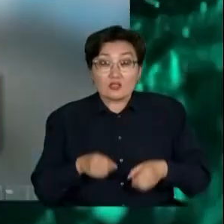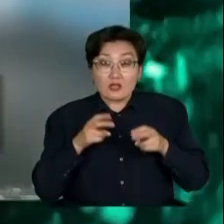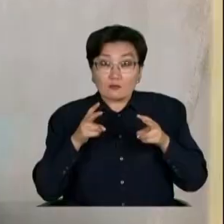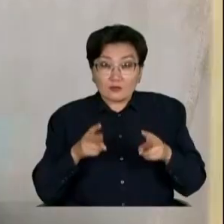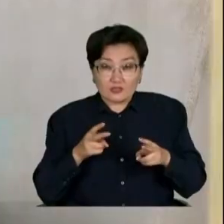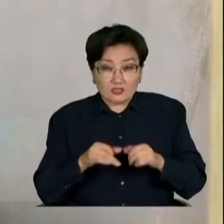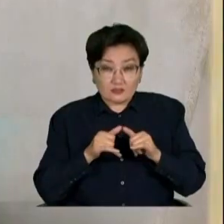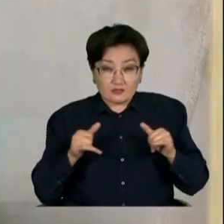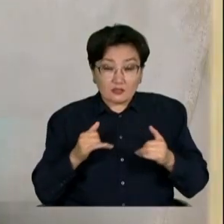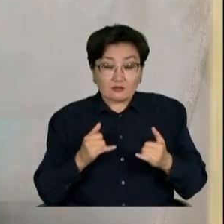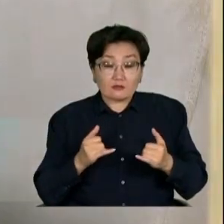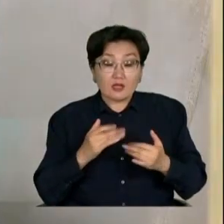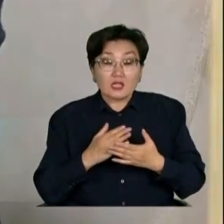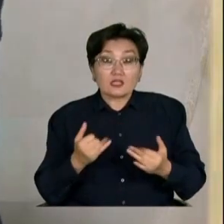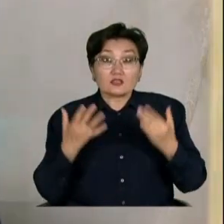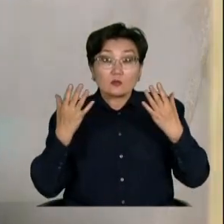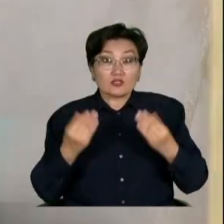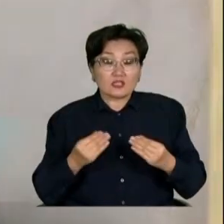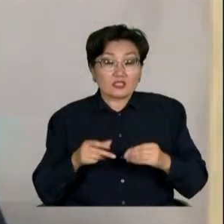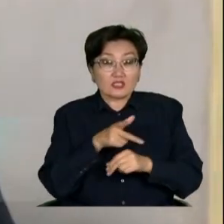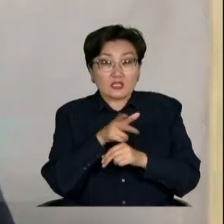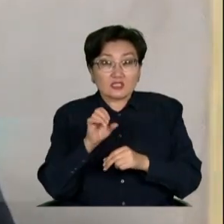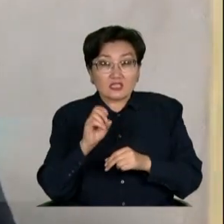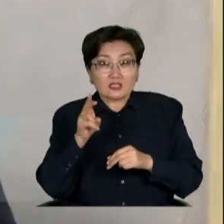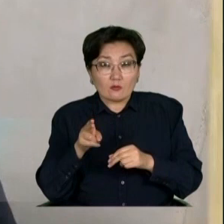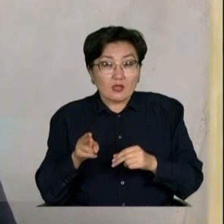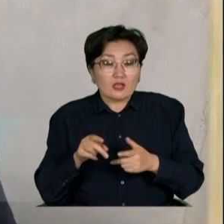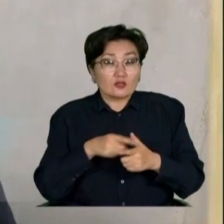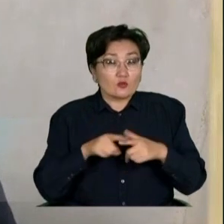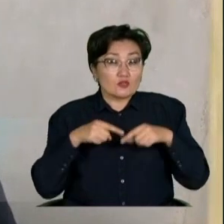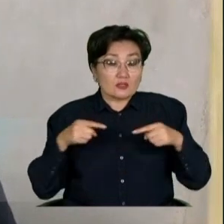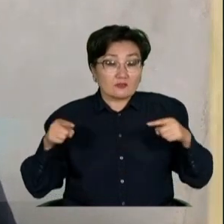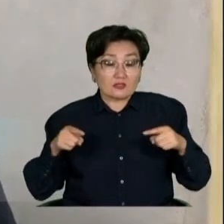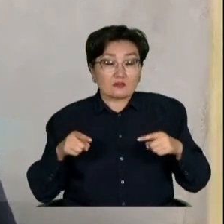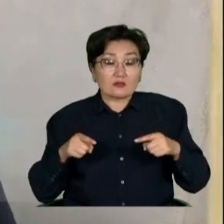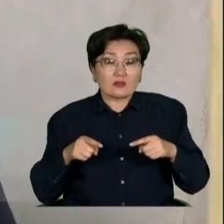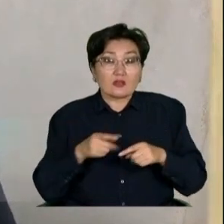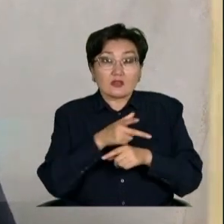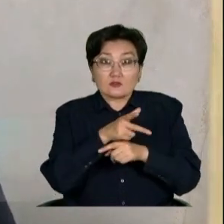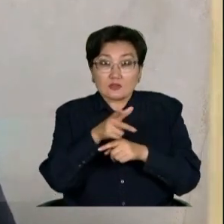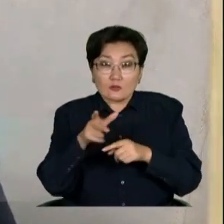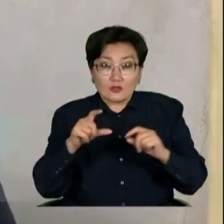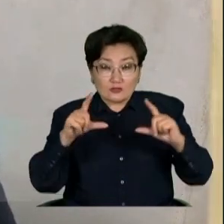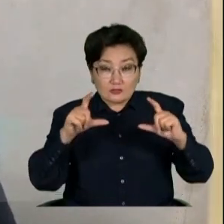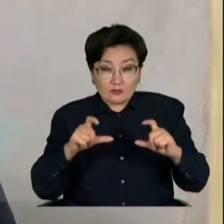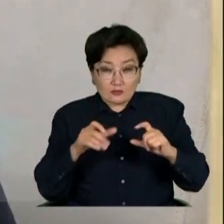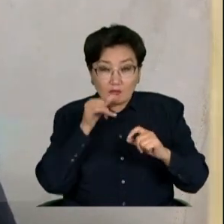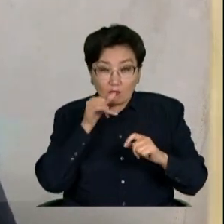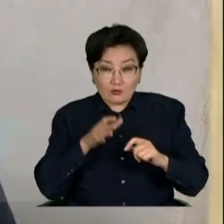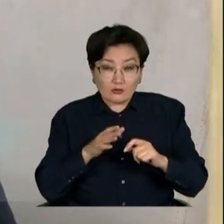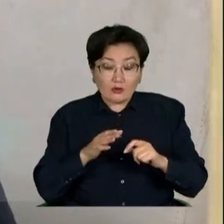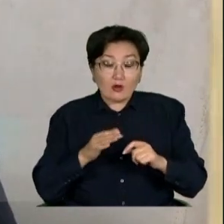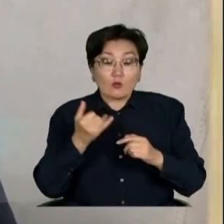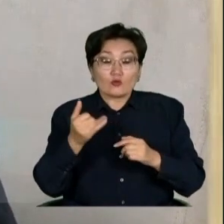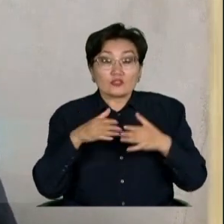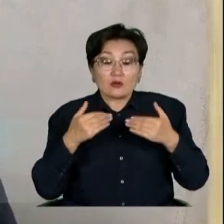тенденцию. На сегодняшний день ни камеры Сергек, ни какие-либо другие идентифицировать этих водителей не могут. То есть у